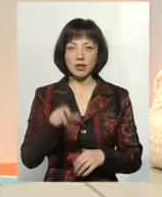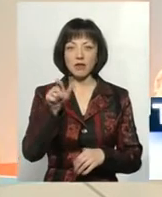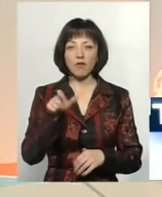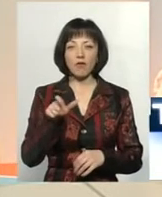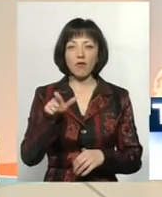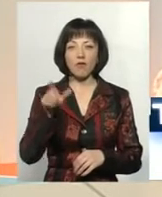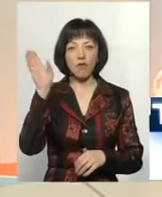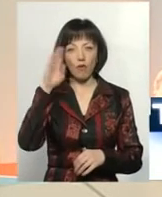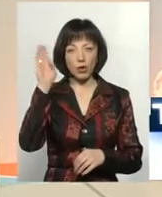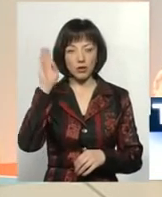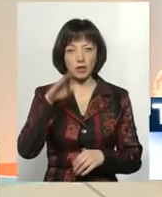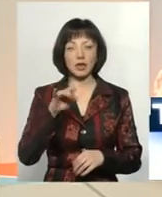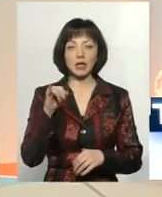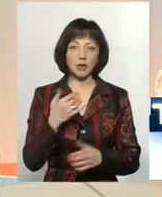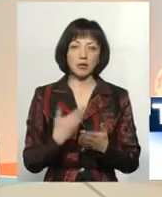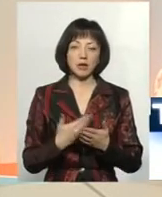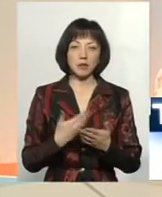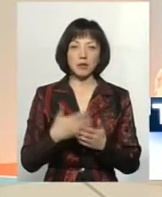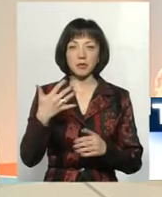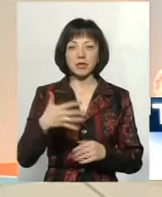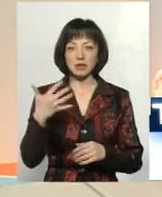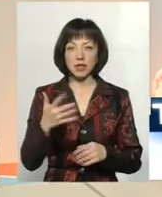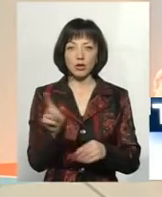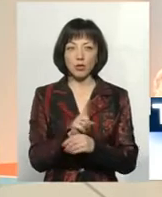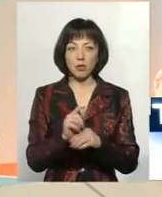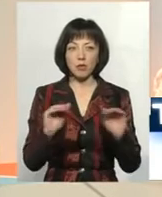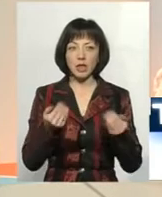від обезводнення. І десь приблизно 50 – це норма.